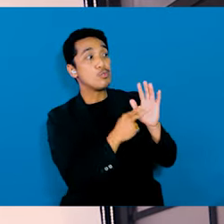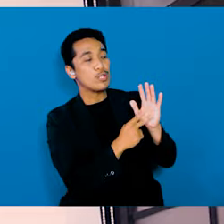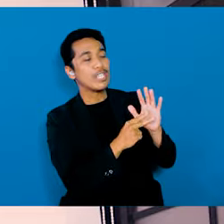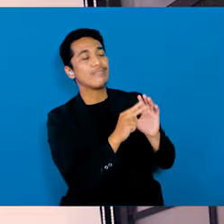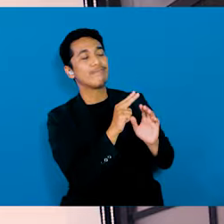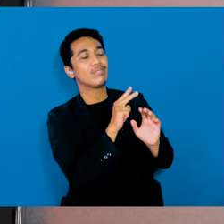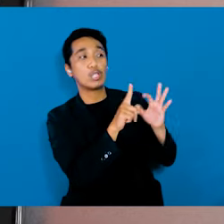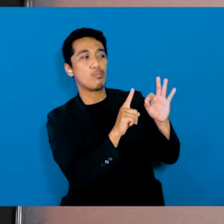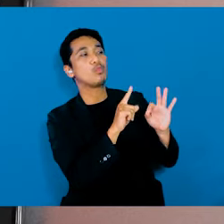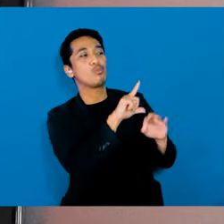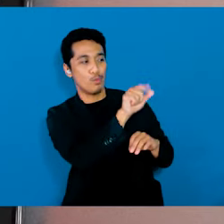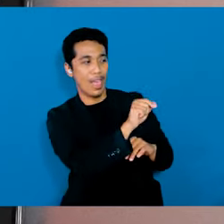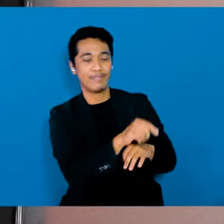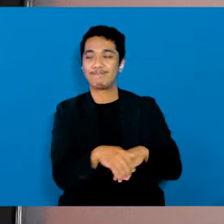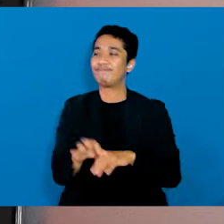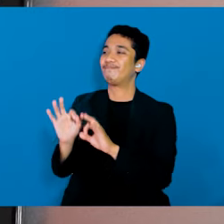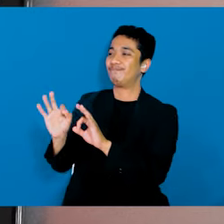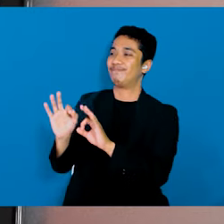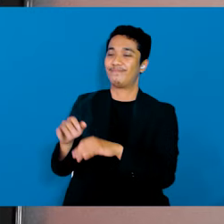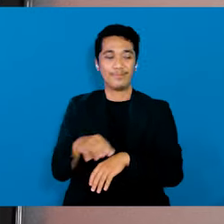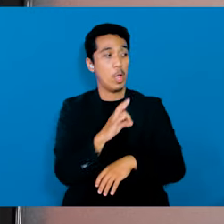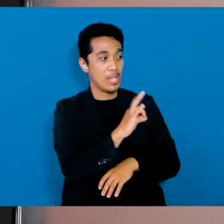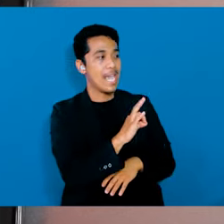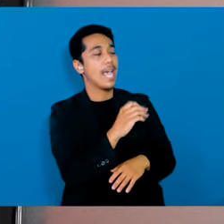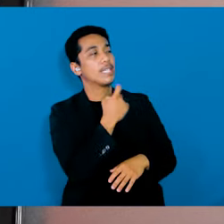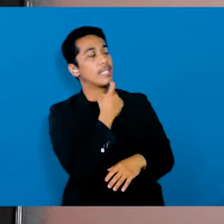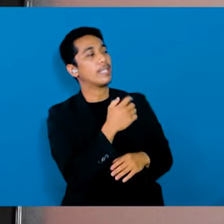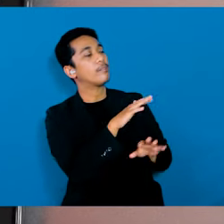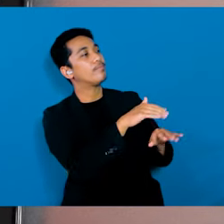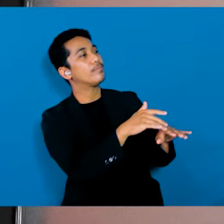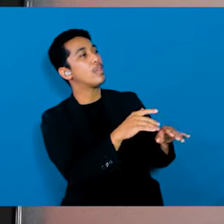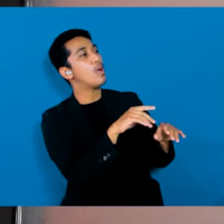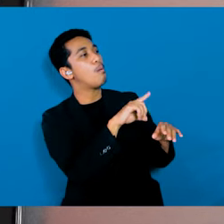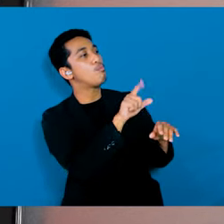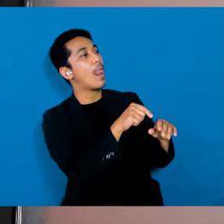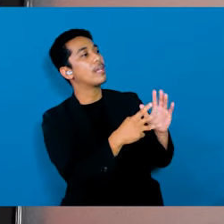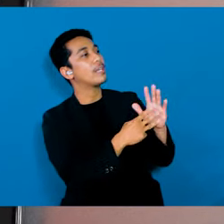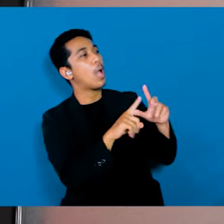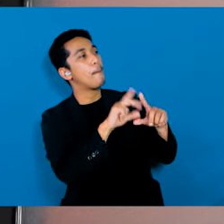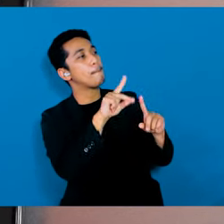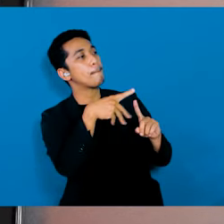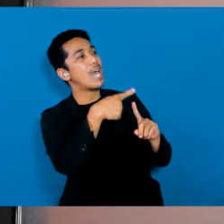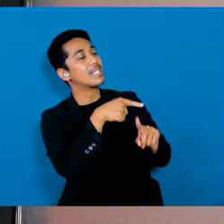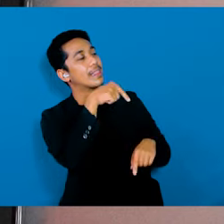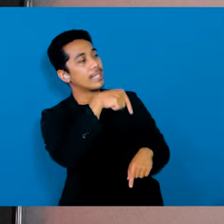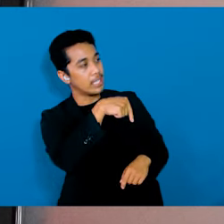Oke, oke. Nah, ini terkait bulan Maret ini ya.